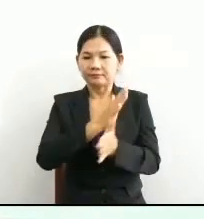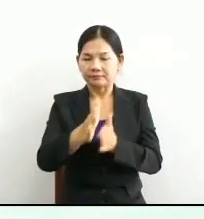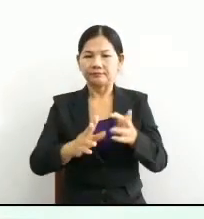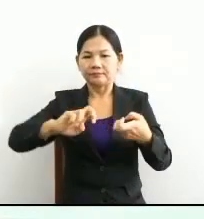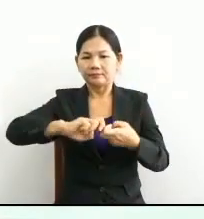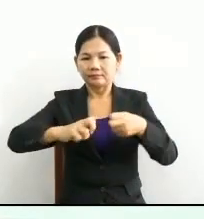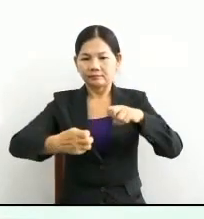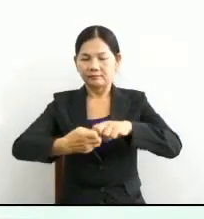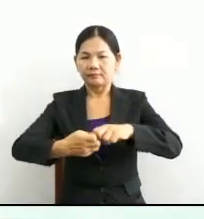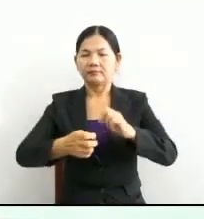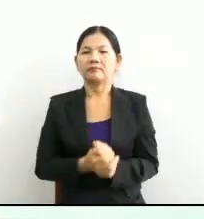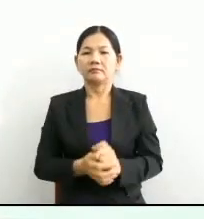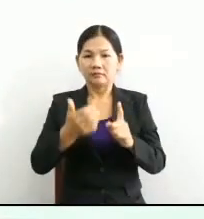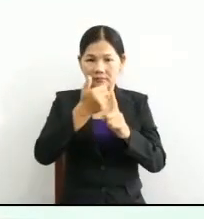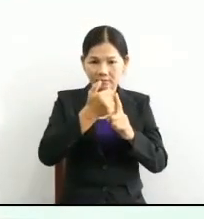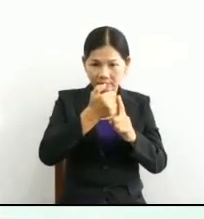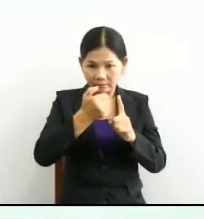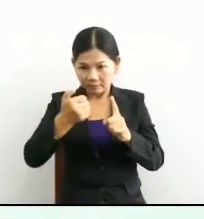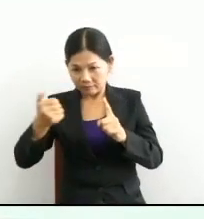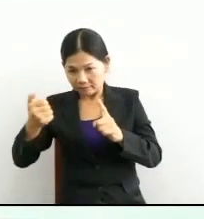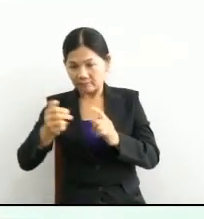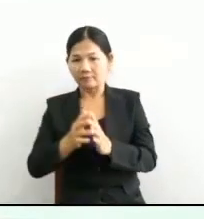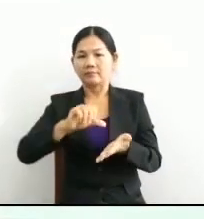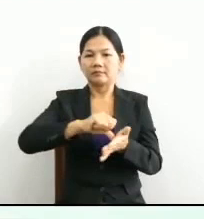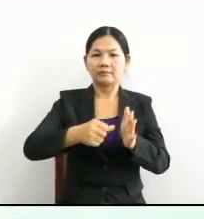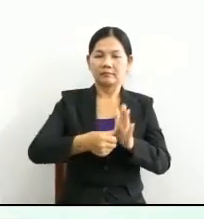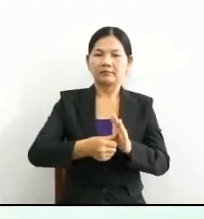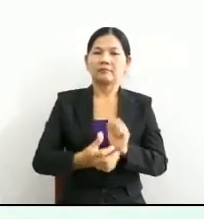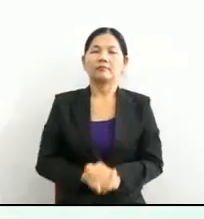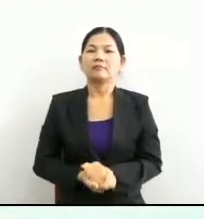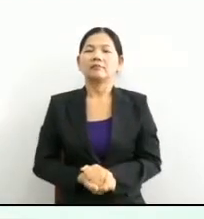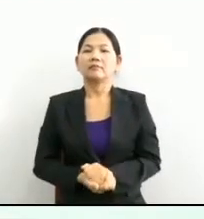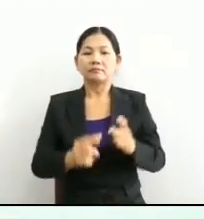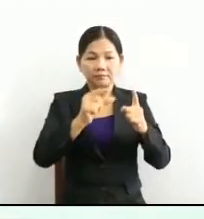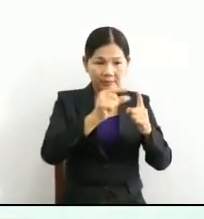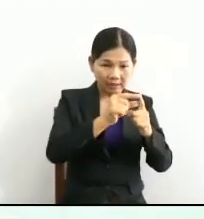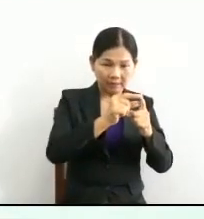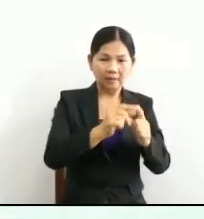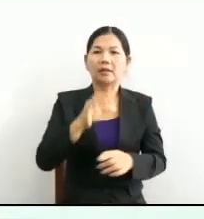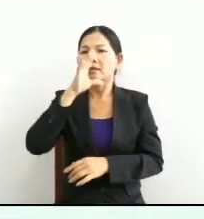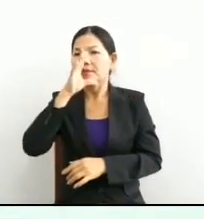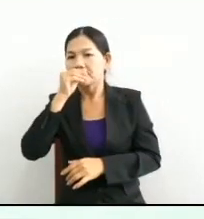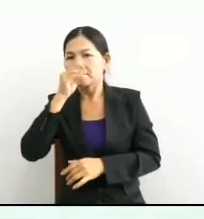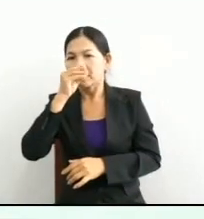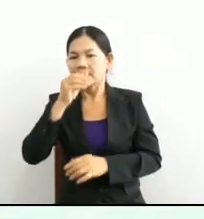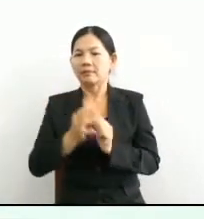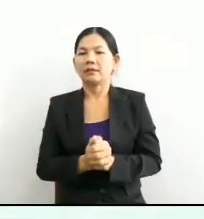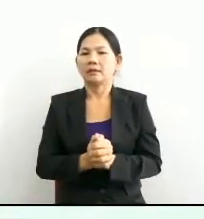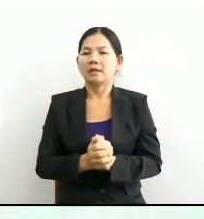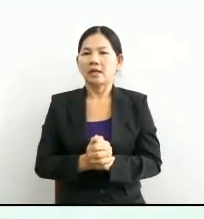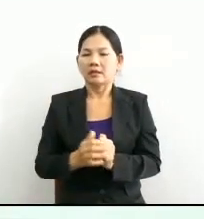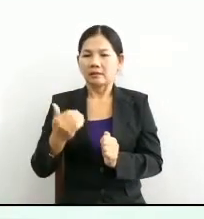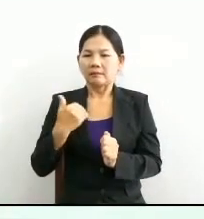nhà hà thân ạ biết chi niếm miên lịch hà bía rư xâm đầy đài